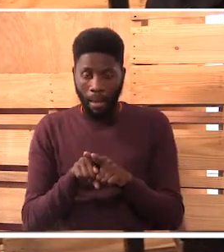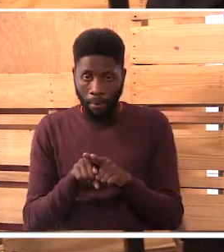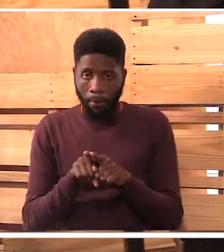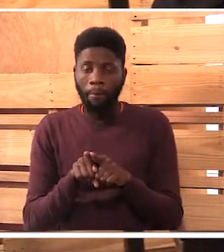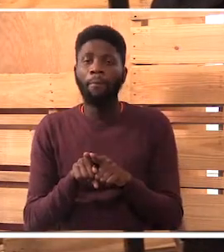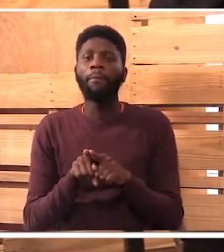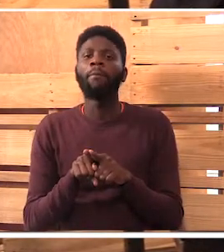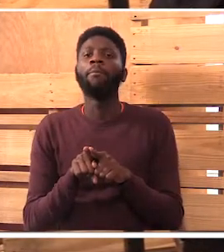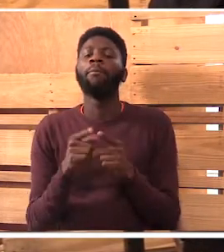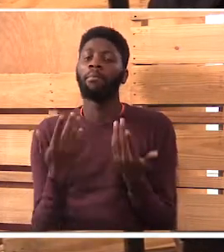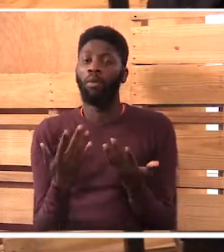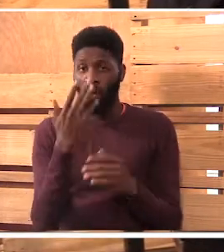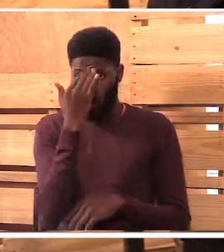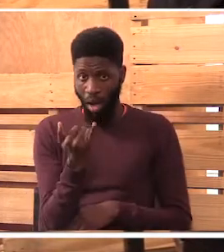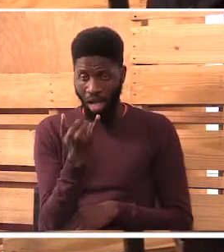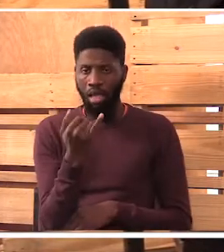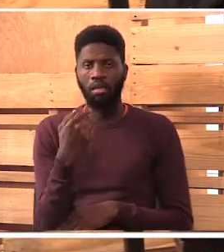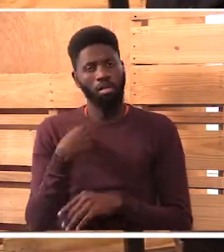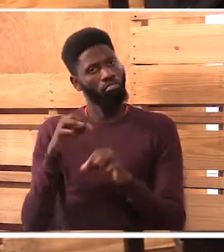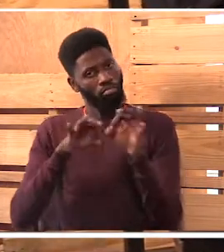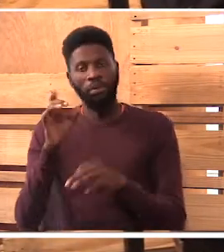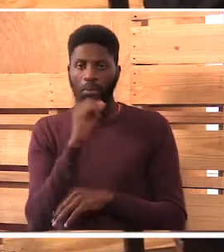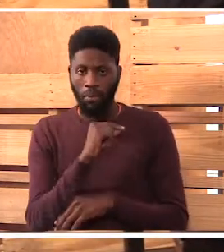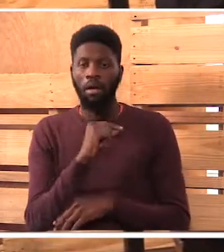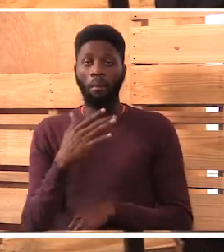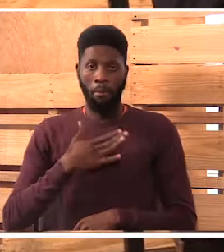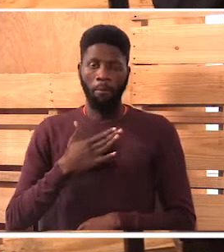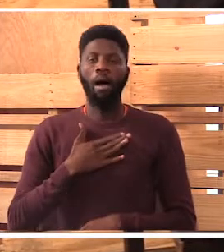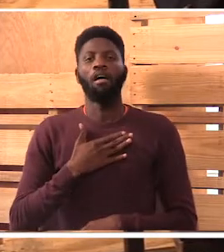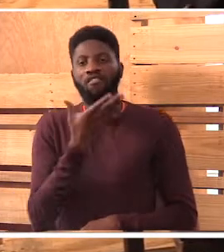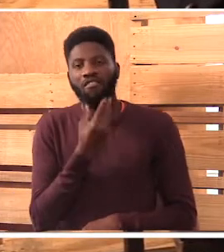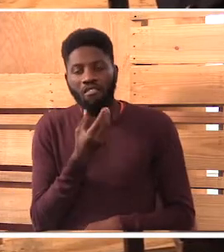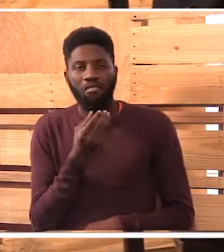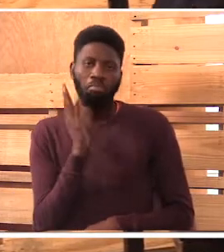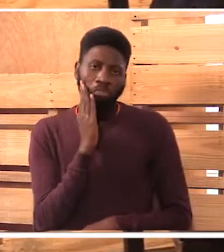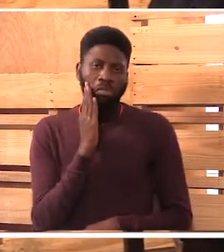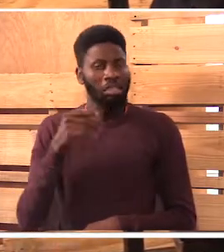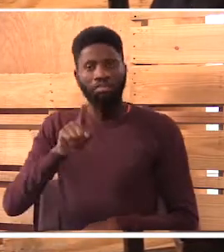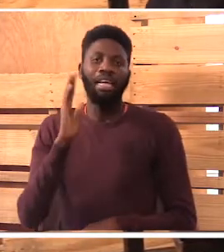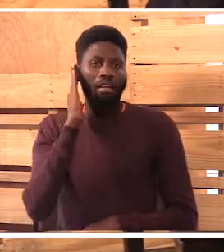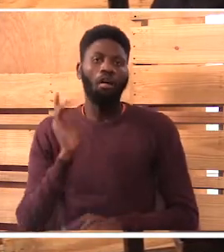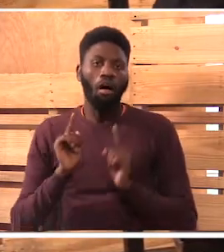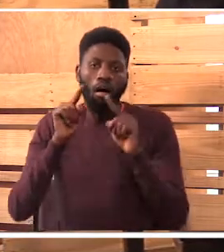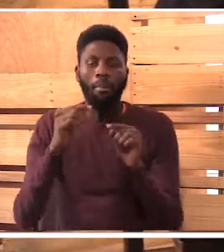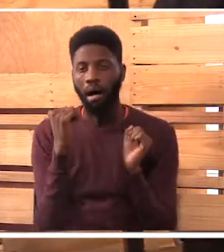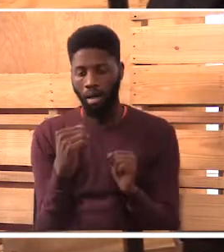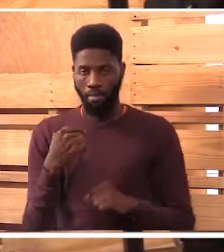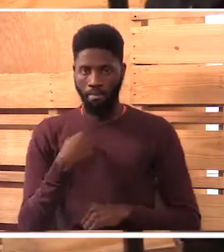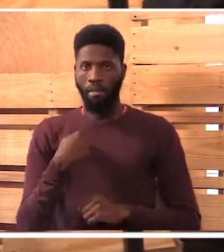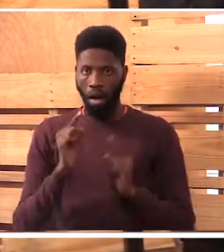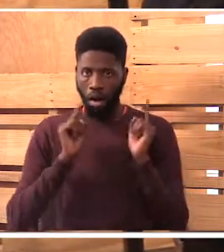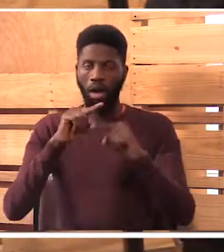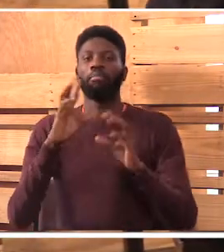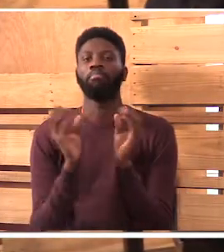yani, kama mzazi, kwa mana umewaambia, mzazi anaka hivi na hivi. Mm So, I'll be the one who will be attending meetings,